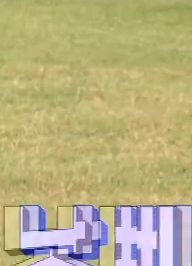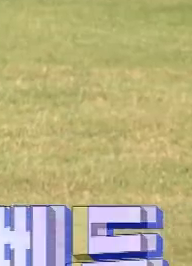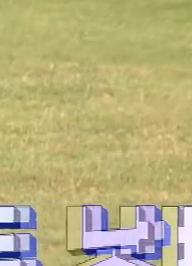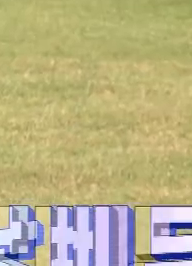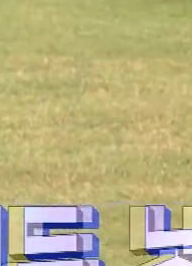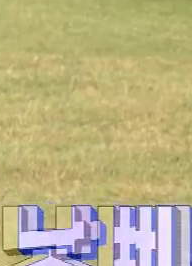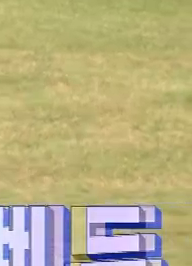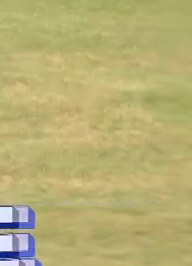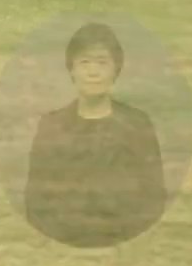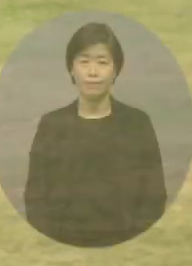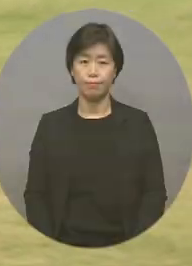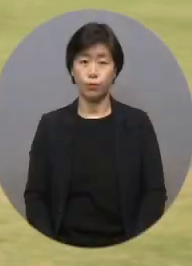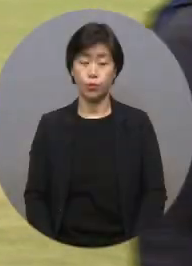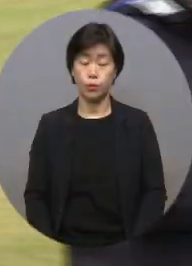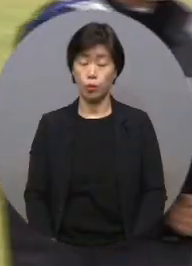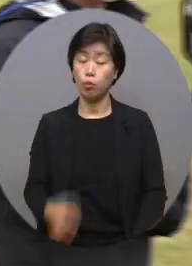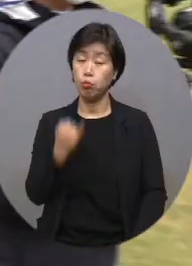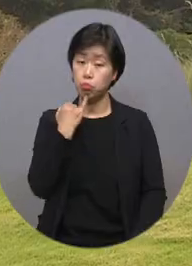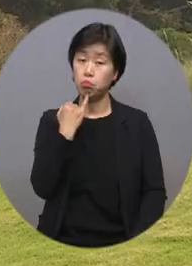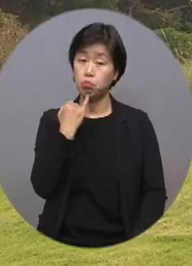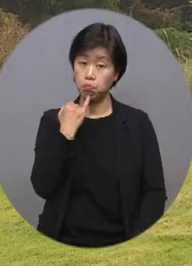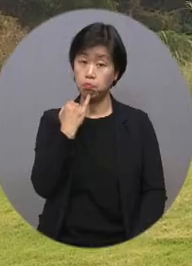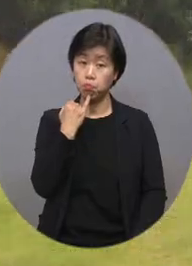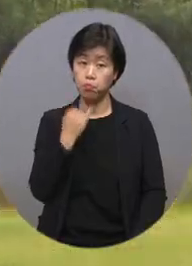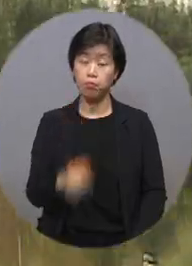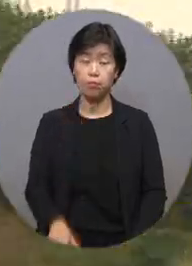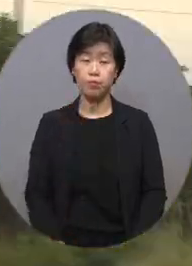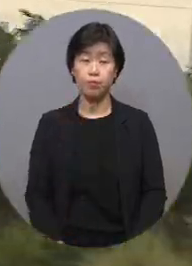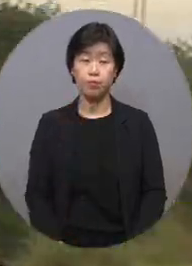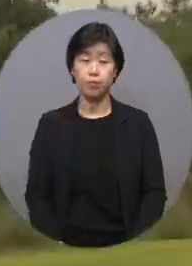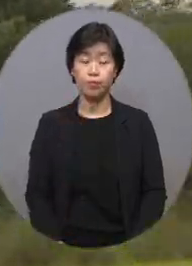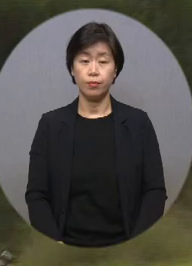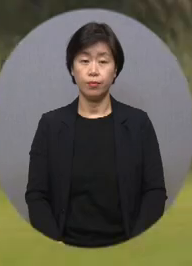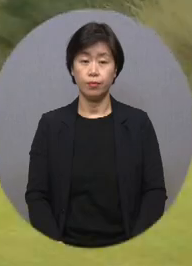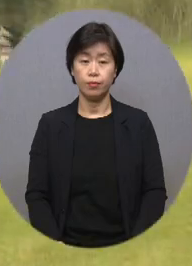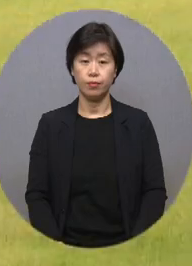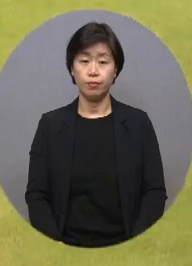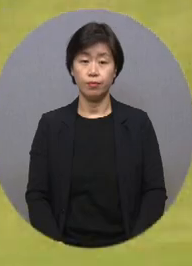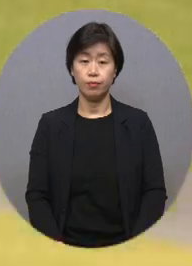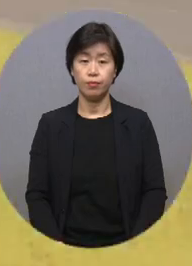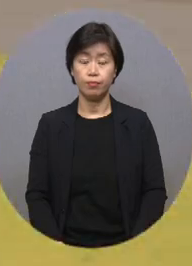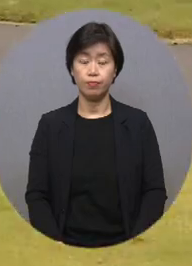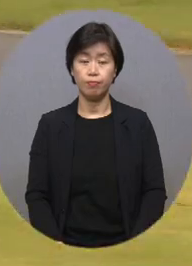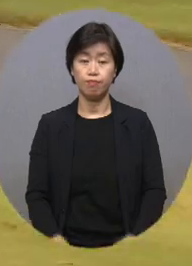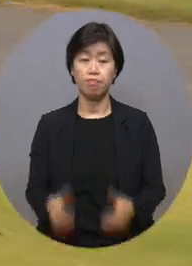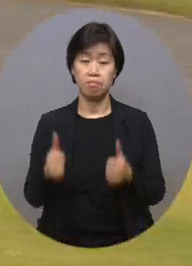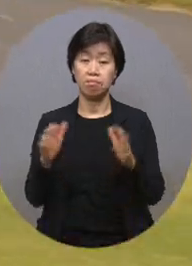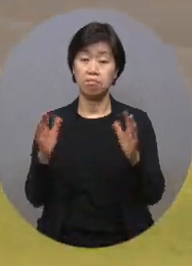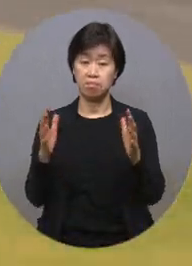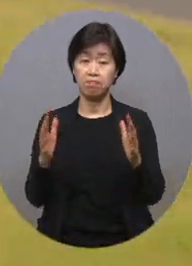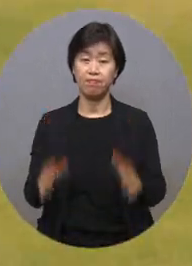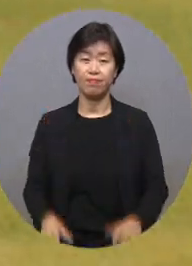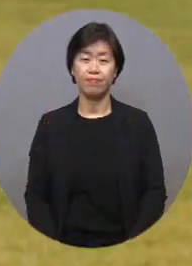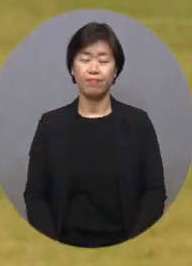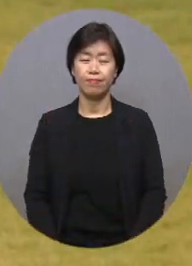어. 나 빼드, 나 빼드. 나 빼드. 나 빼드, 나 빼드. 나 빼드.